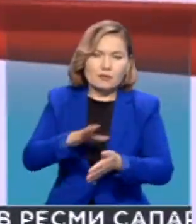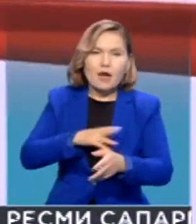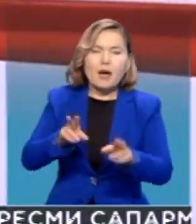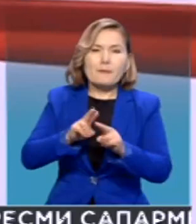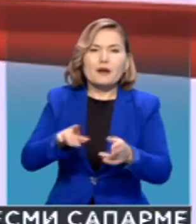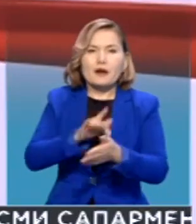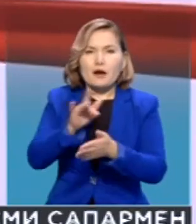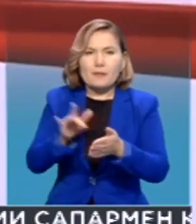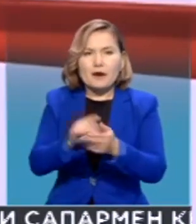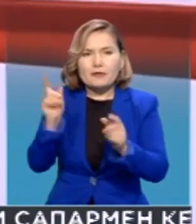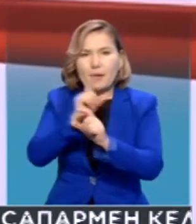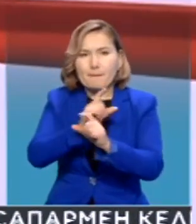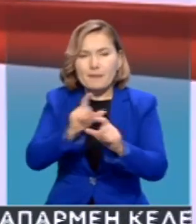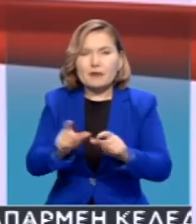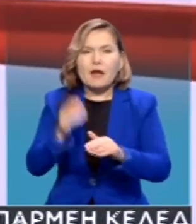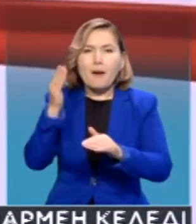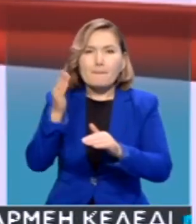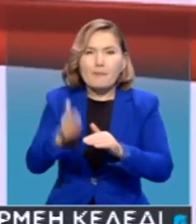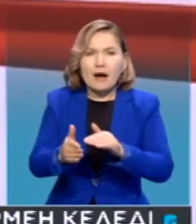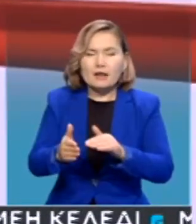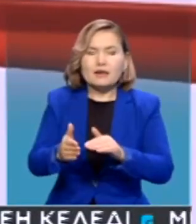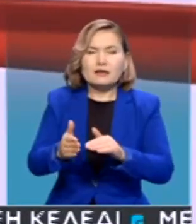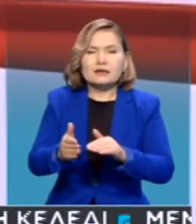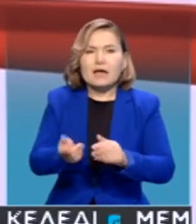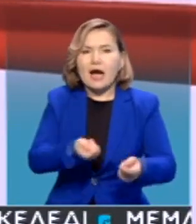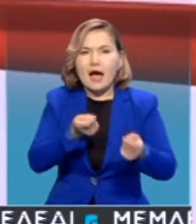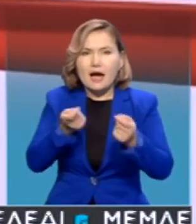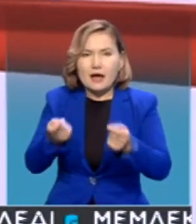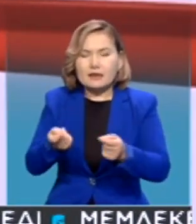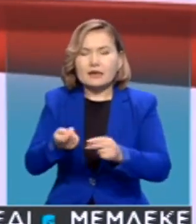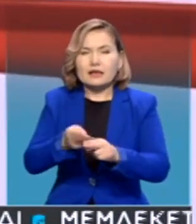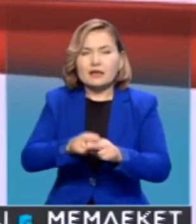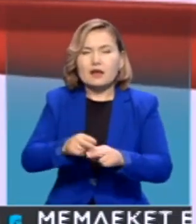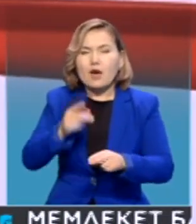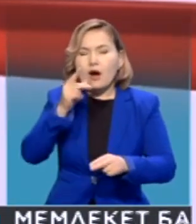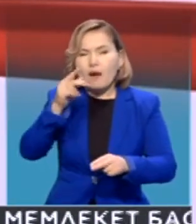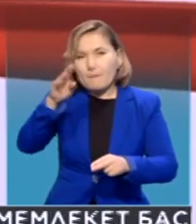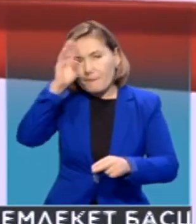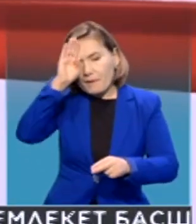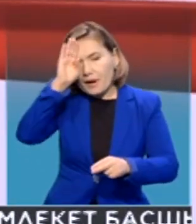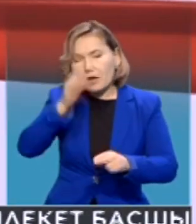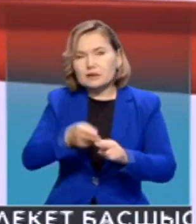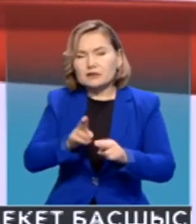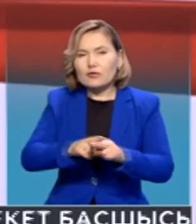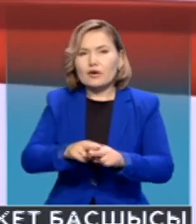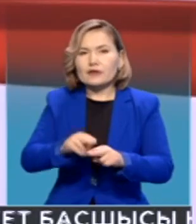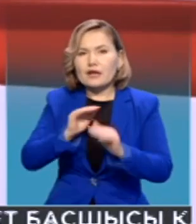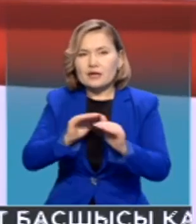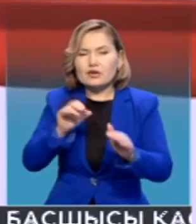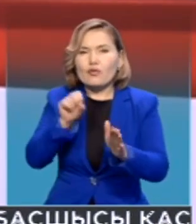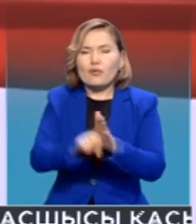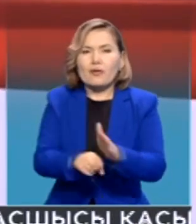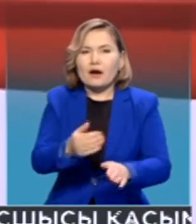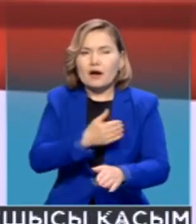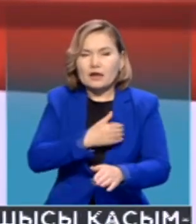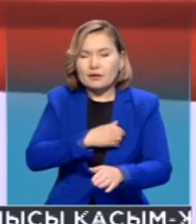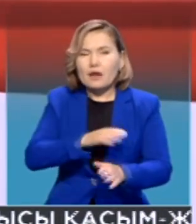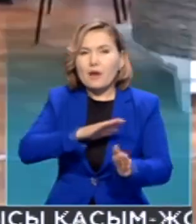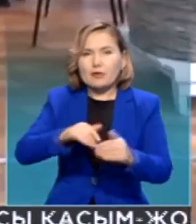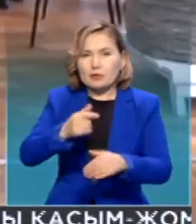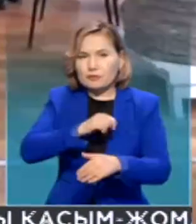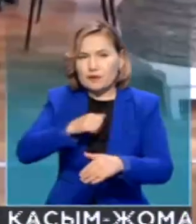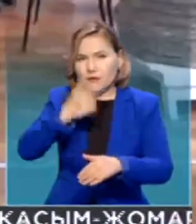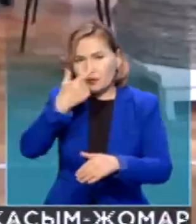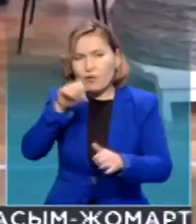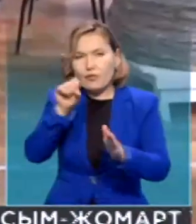Петропавлда мектепке балтала барып, үш баланы жарақаттаған жасөспірімнің өзіне қол жұмсамақ болғаны анықталды. Елді елең еткізген оқыс